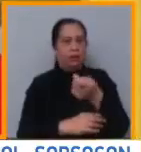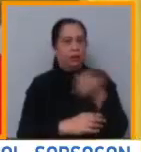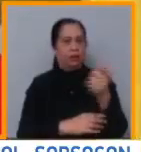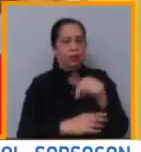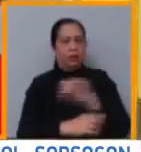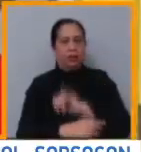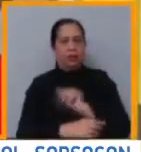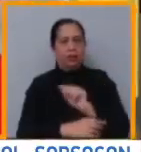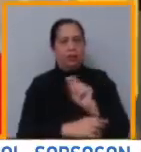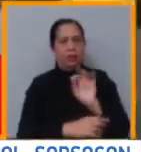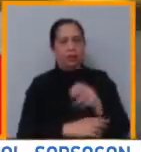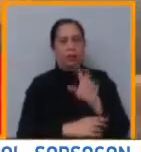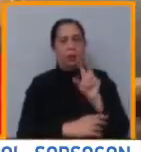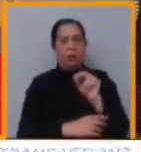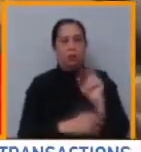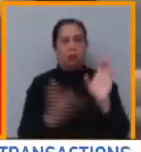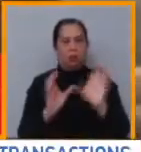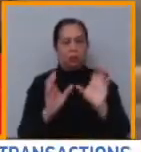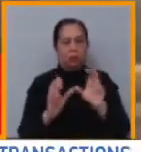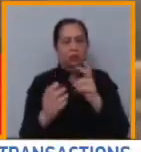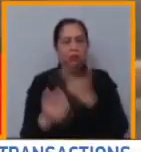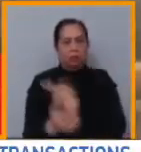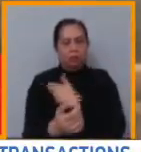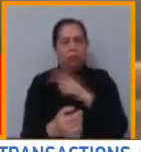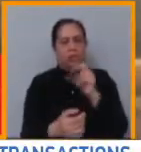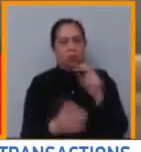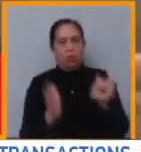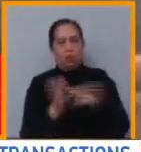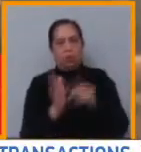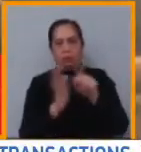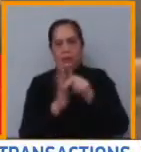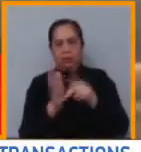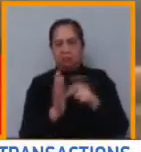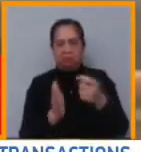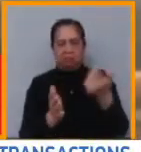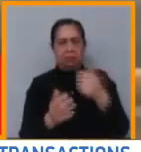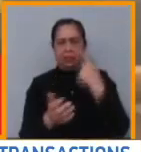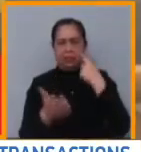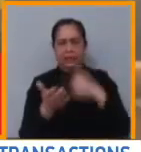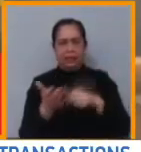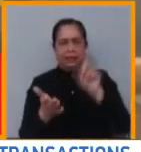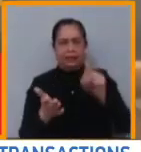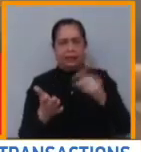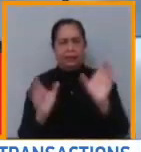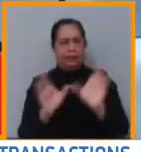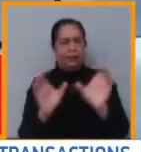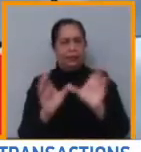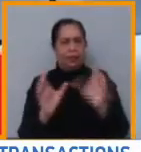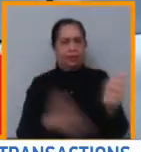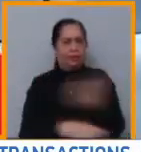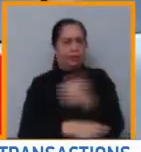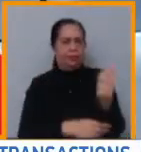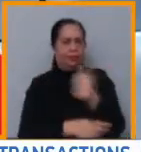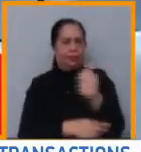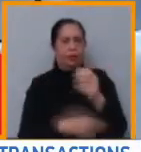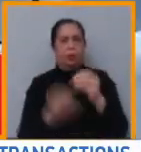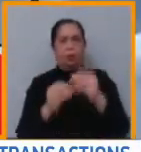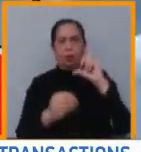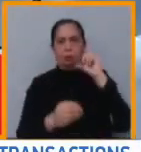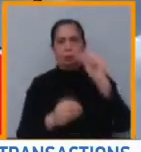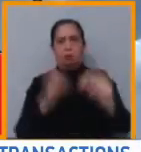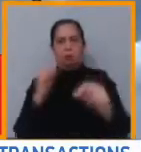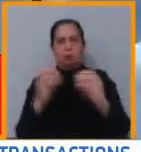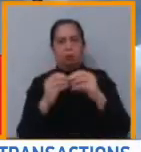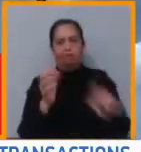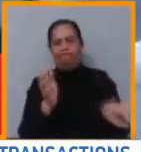No Vax, No Ride policy. Kaya naman hindi na chinecheck ang vaccination card ng mga commuter at mas mabilis na silang nakakasakay. Sa